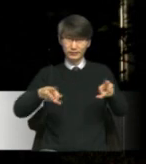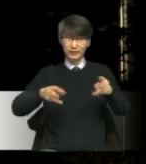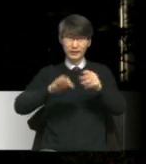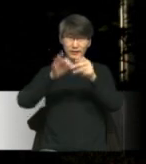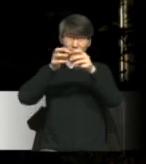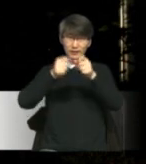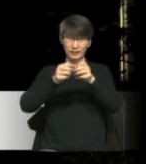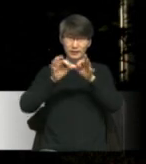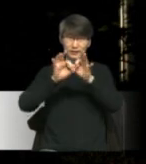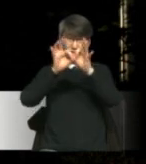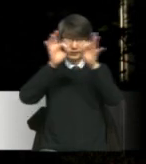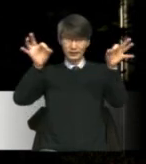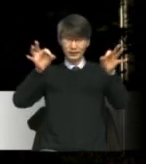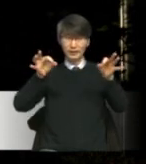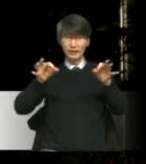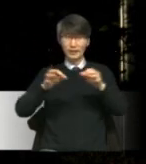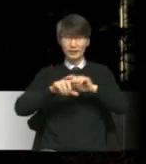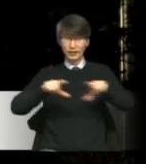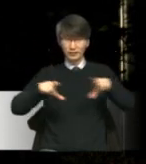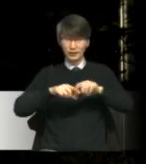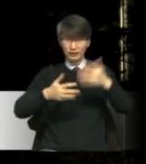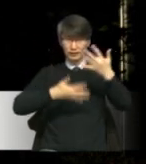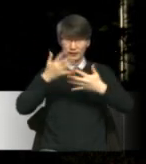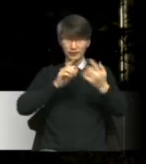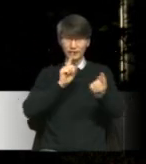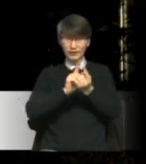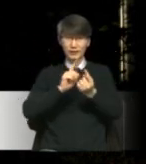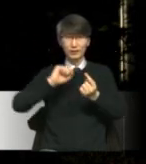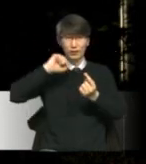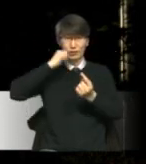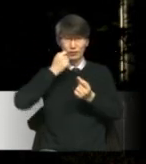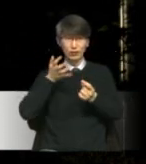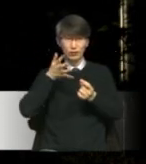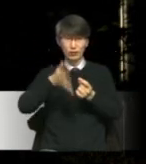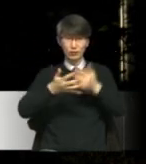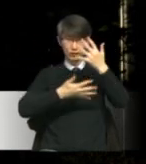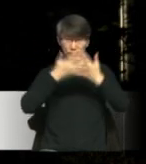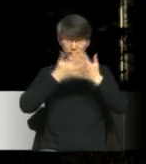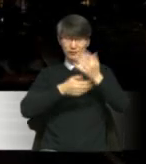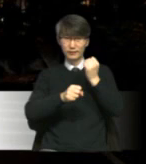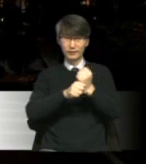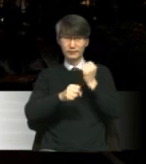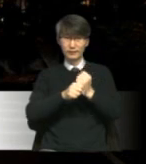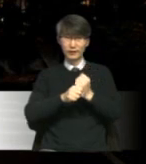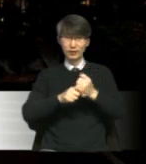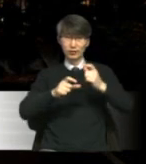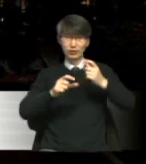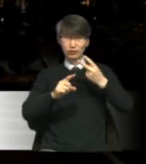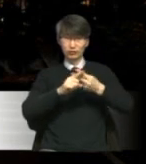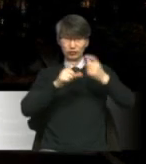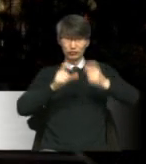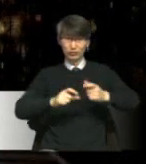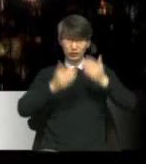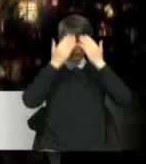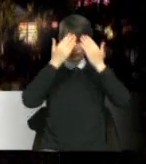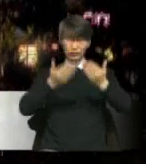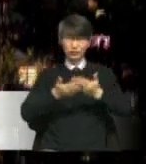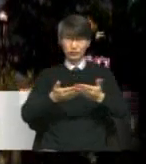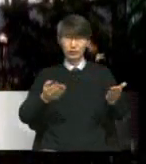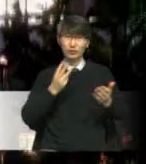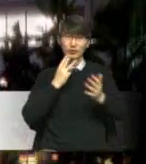공간으로 일반 극장에서 접하기 어려운 b 상업 영화 전용관이 들어섭니다 중구에서 부지를 무상 제공하고